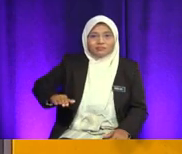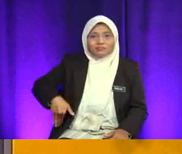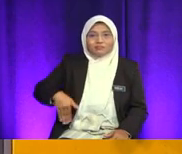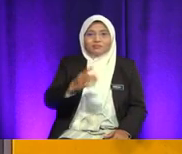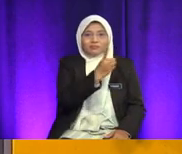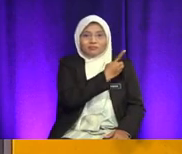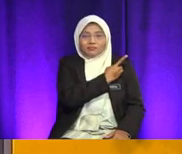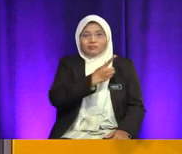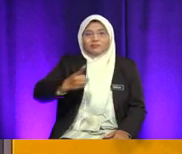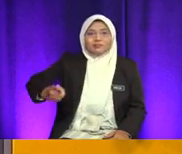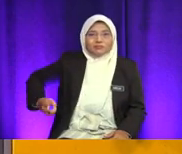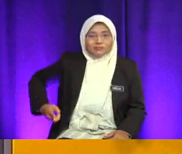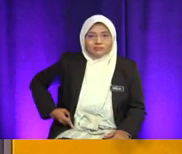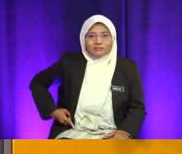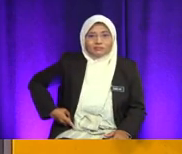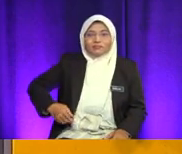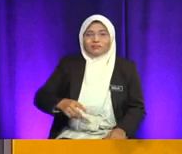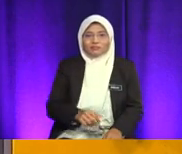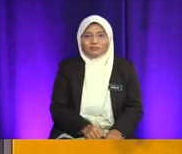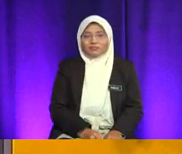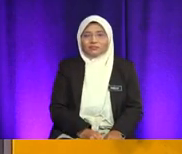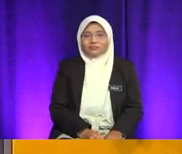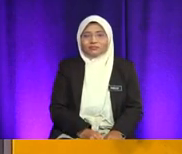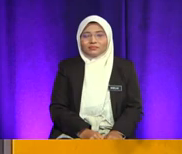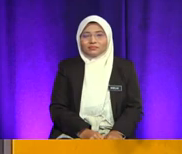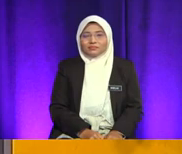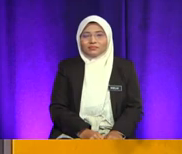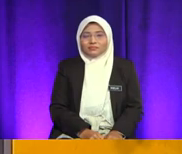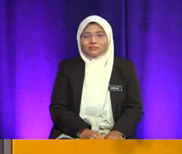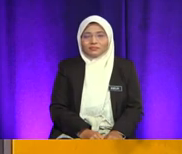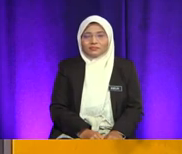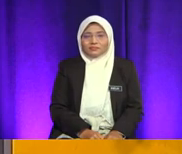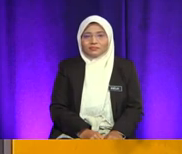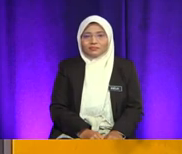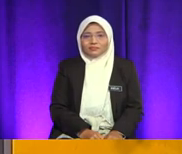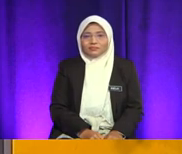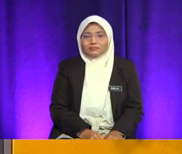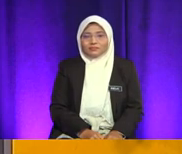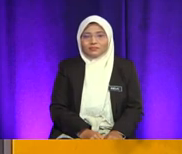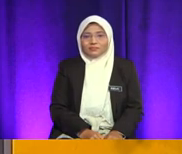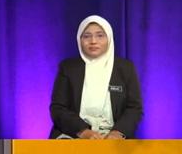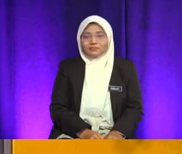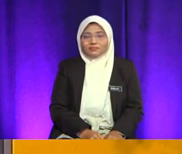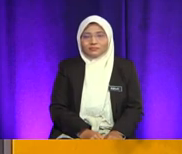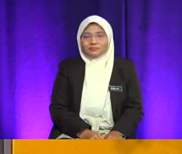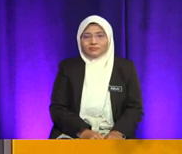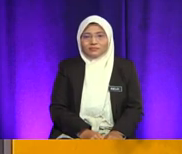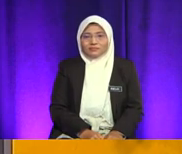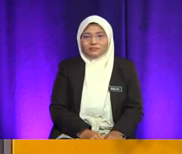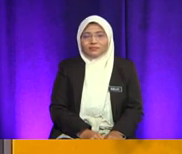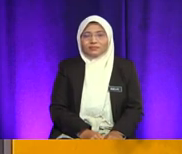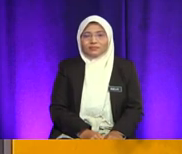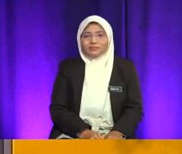bebas negara yang merdeka barulah negara itu dianggap sebagai sebuah negara berdaulat